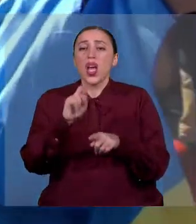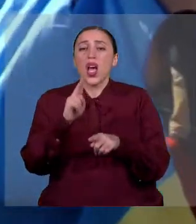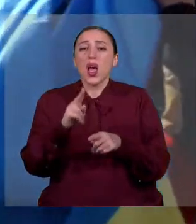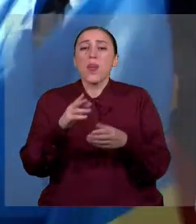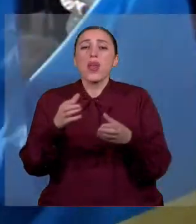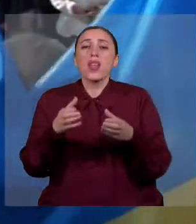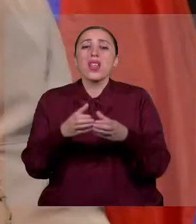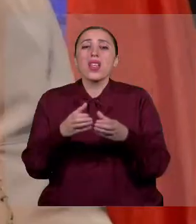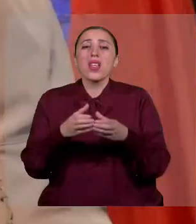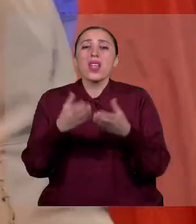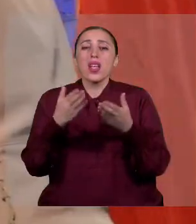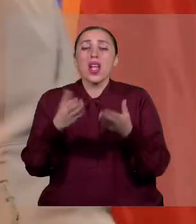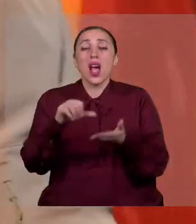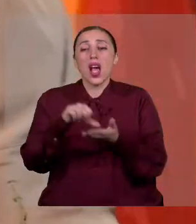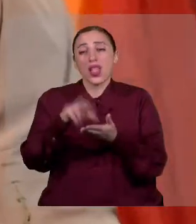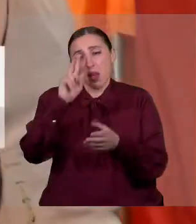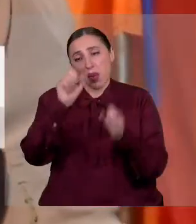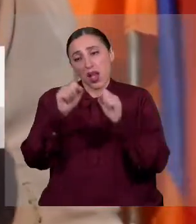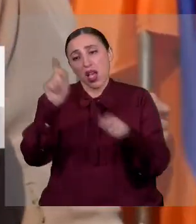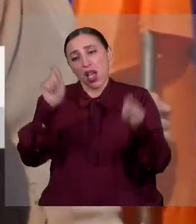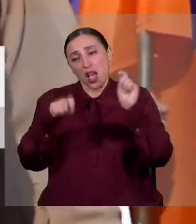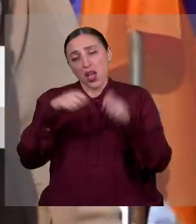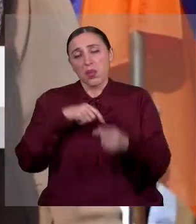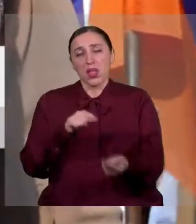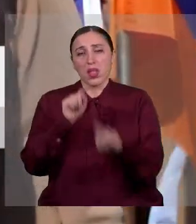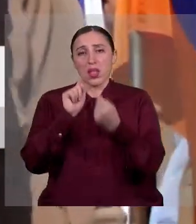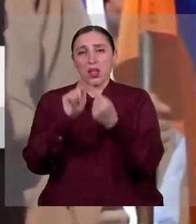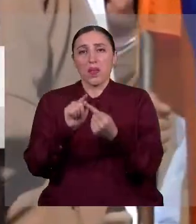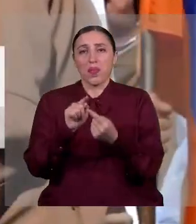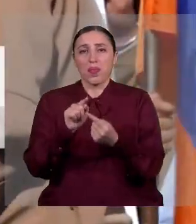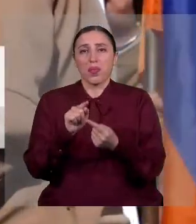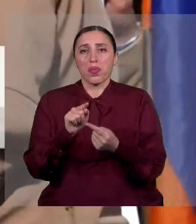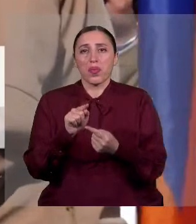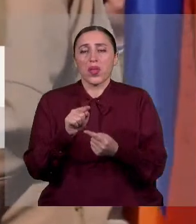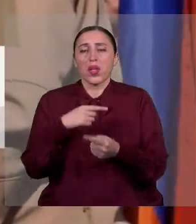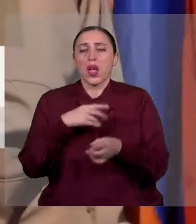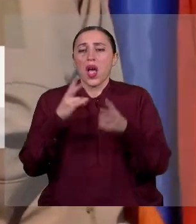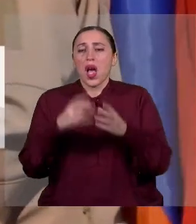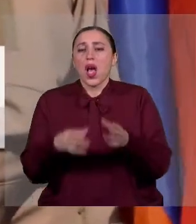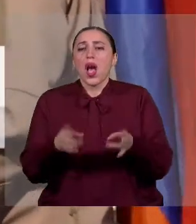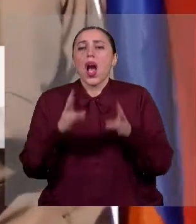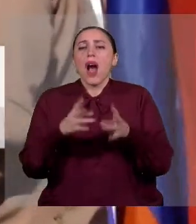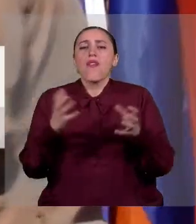պետությունների ղեկավարներին։ Եվ մենք ստացանք ոչ թե անվտանգություն, մենք ստացանք Ադրբեջանի քաղաքական